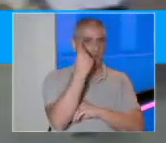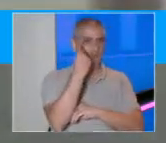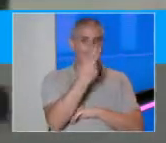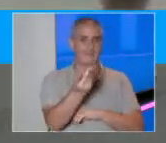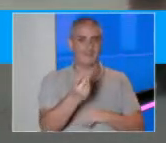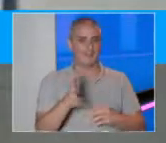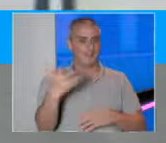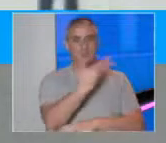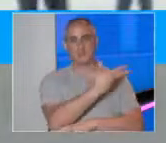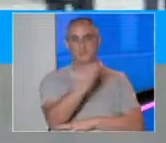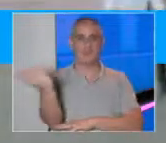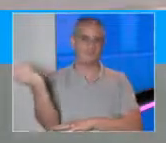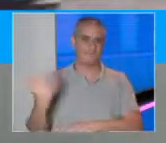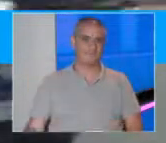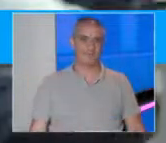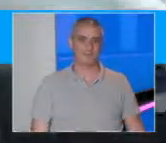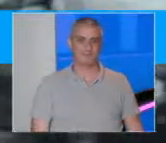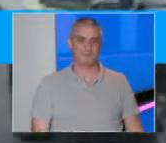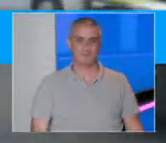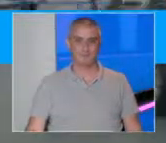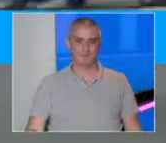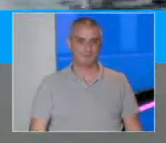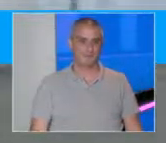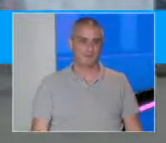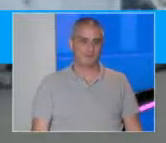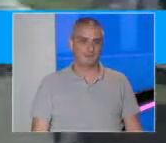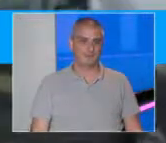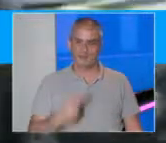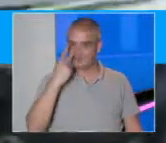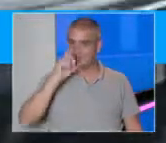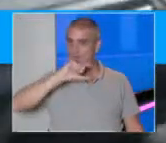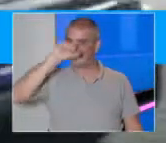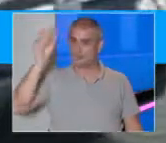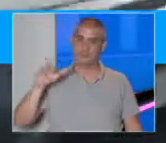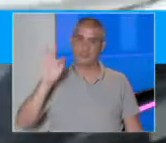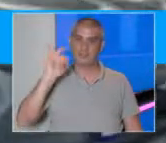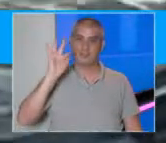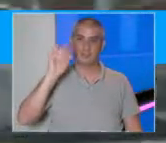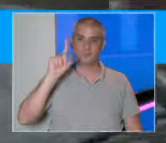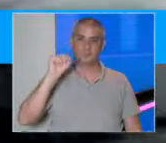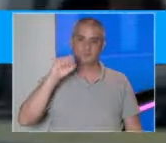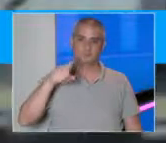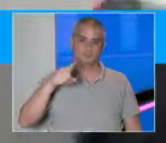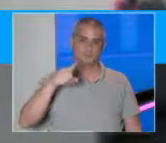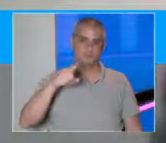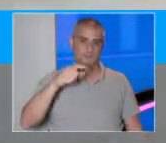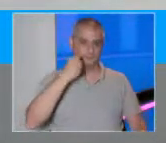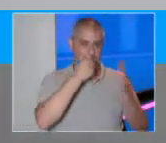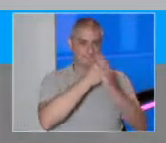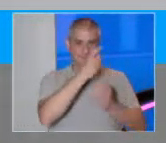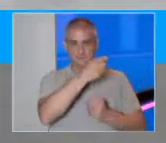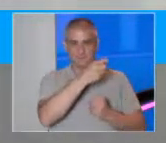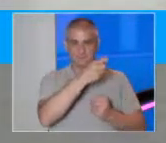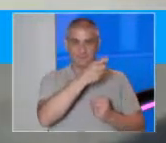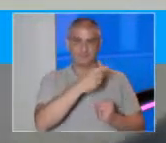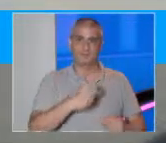את הנוף המרהיב שאתה רואה. אתם רואים קשת טיטוס, קשת טיטוס נמצאת בקצה, שם, בקצה, קשת